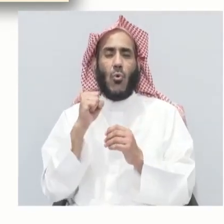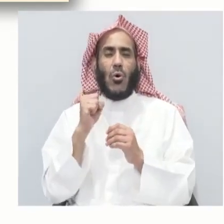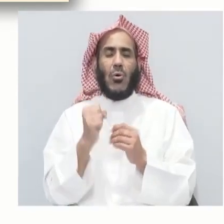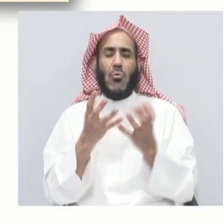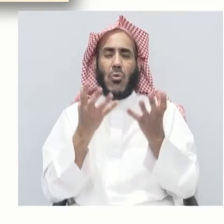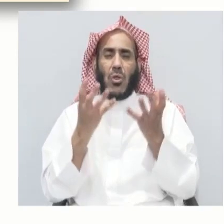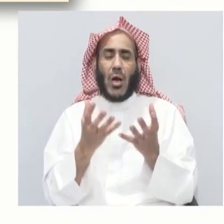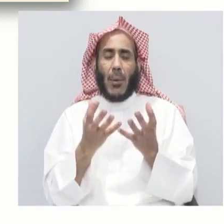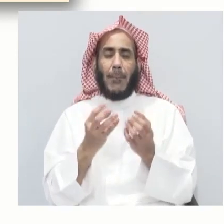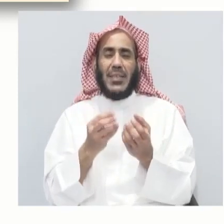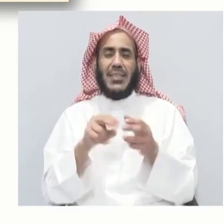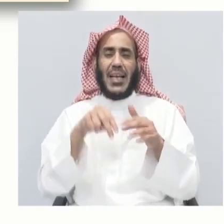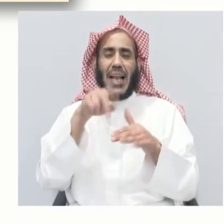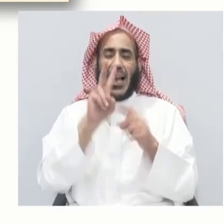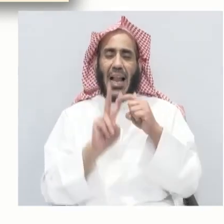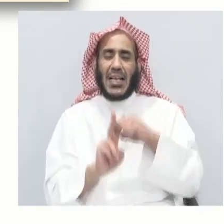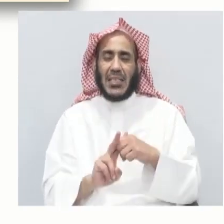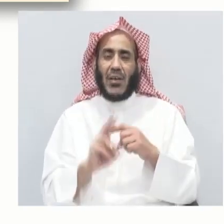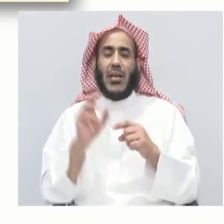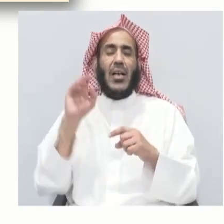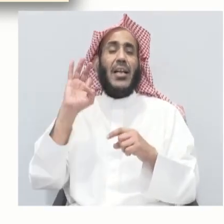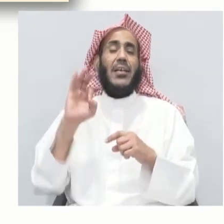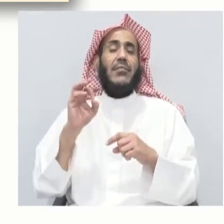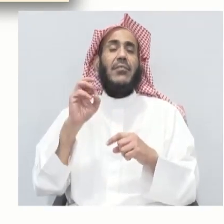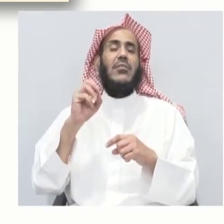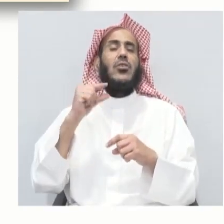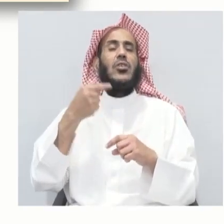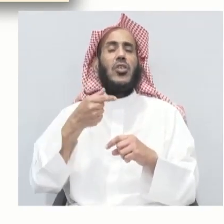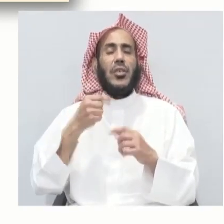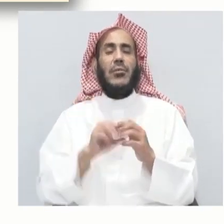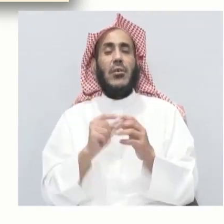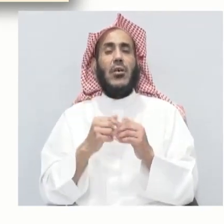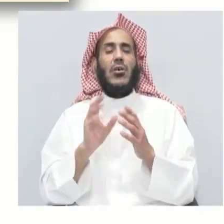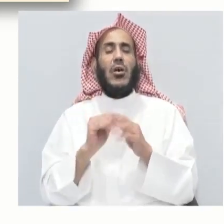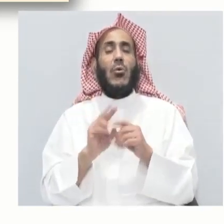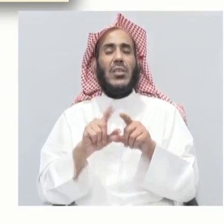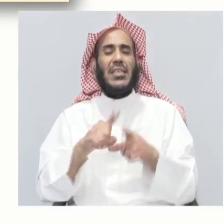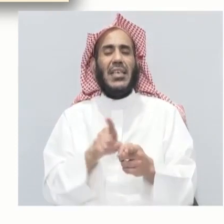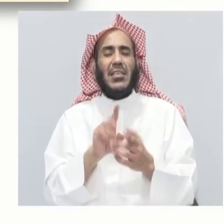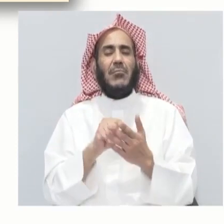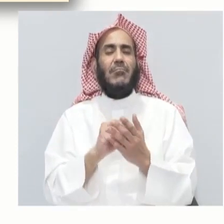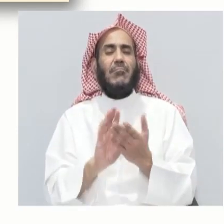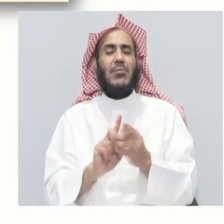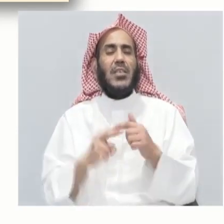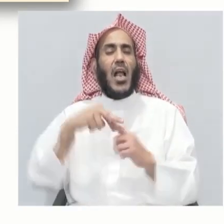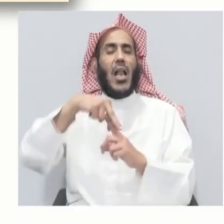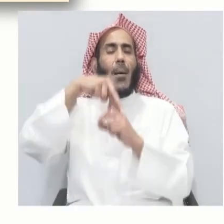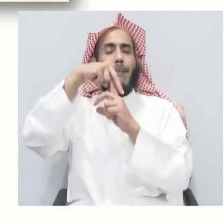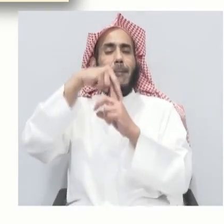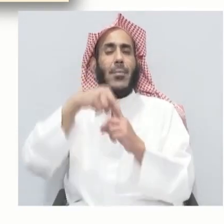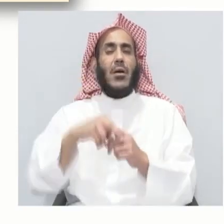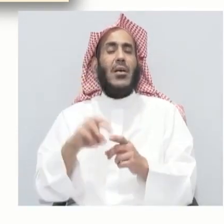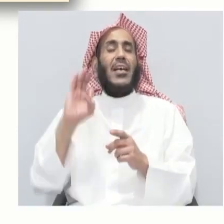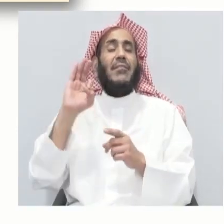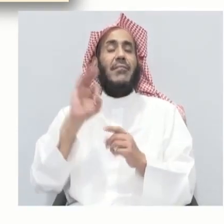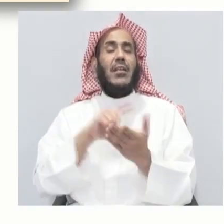سامثان الاسفل اف جي وقوه رد رد الميزان عليه اللي هي باتجاه الاعلى اللي هي اف